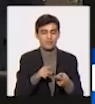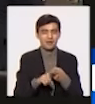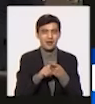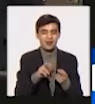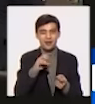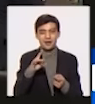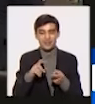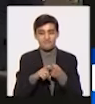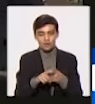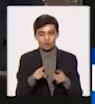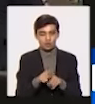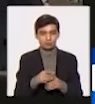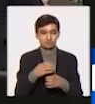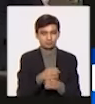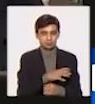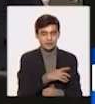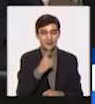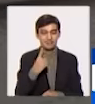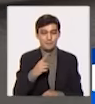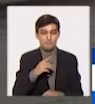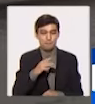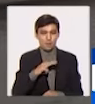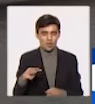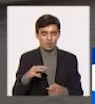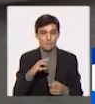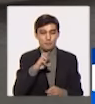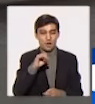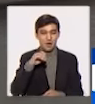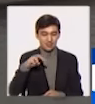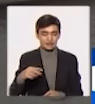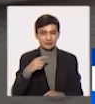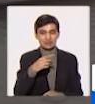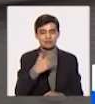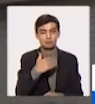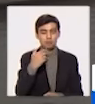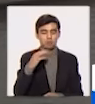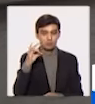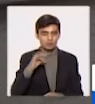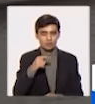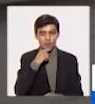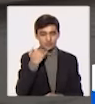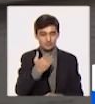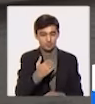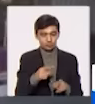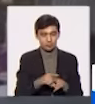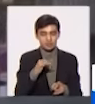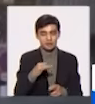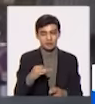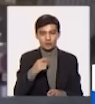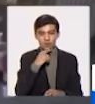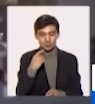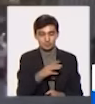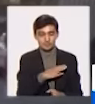деген сұраныс төмендеген. Ал 1,5 миллион баррельдің 30% Ресей үлесіне тиеді. Ал негізгі табысы көмірсутекке тәуелді